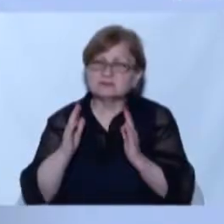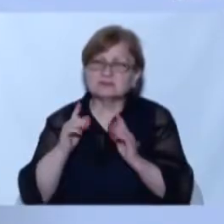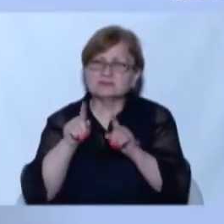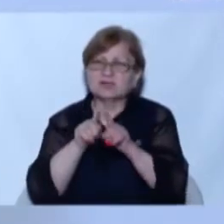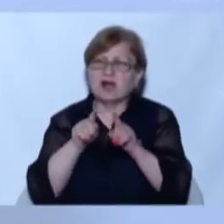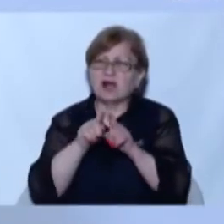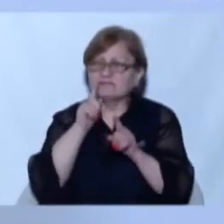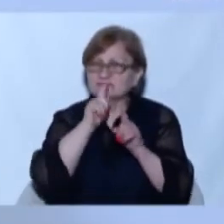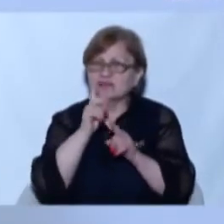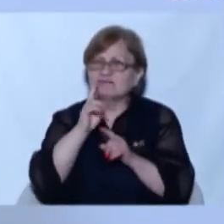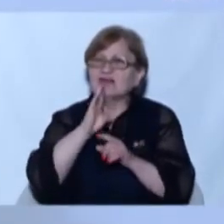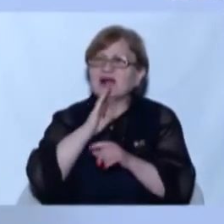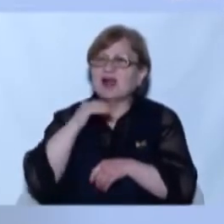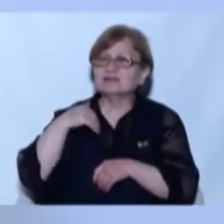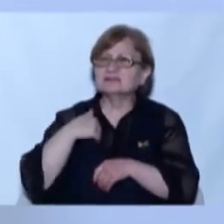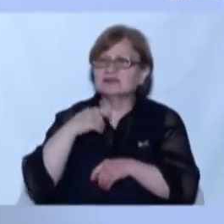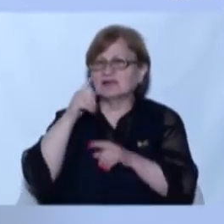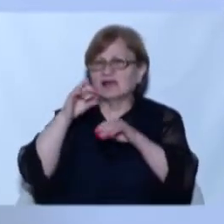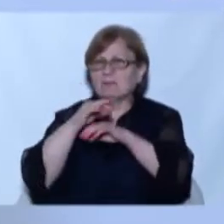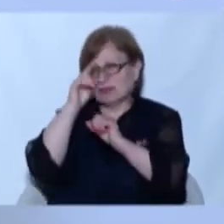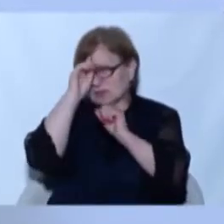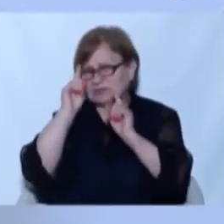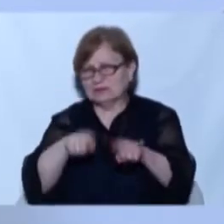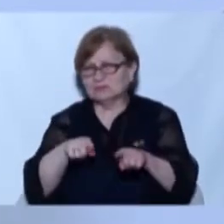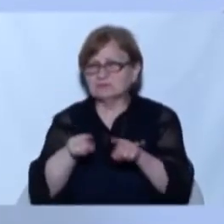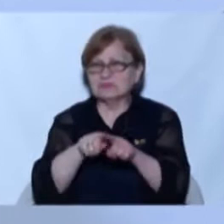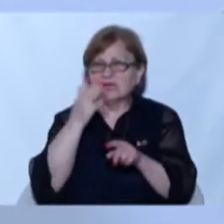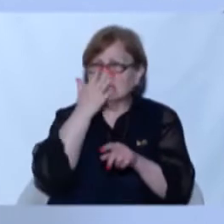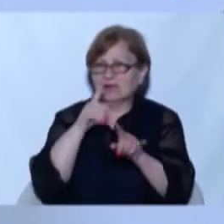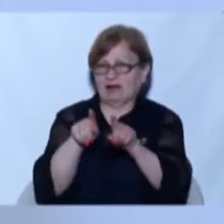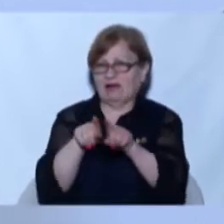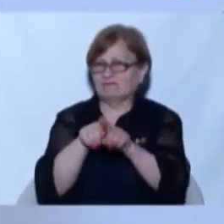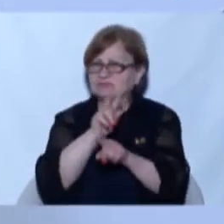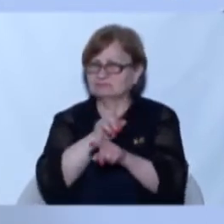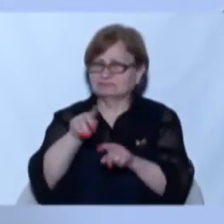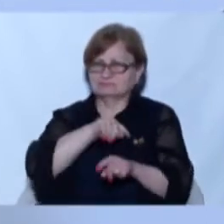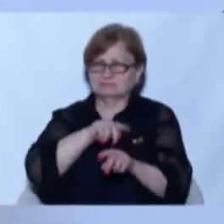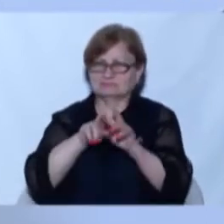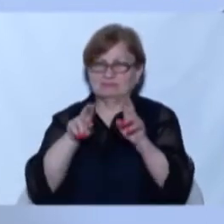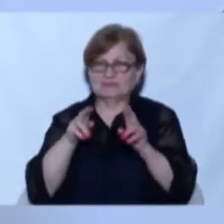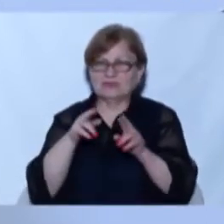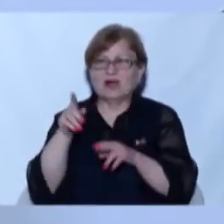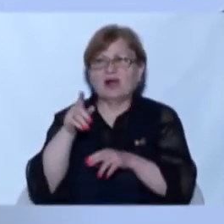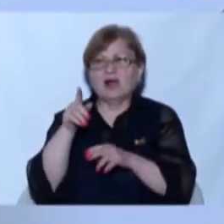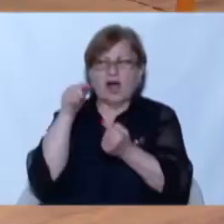ქალს გავს, ჩამოღამებულ, დარდიან ქალს, რომ არ ეკადრებოდა და მაინც